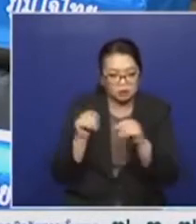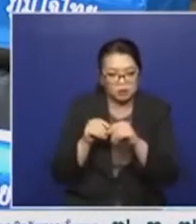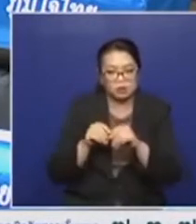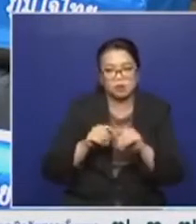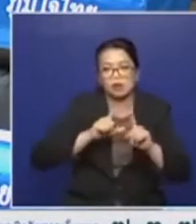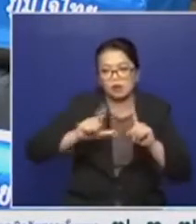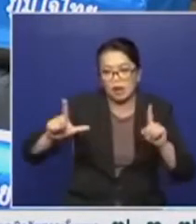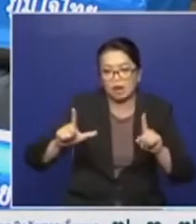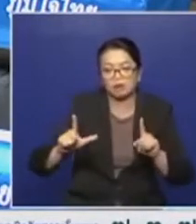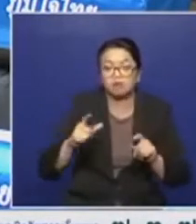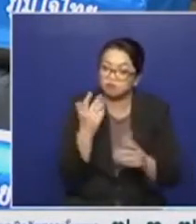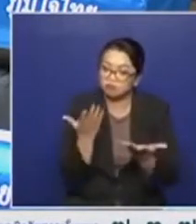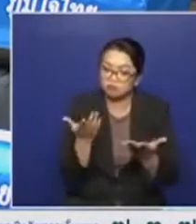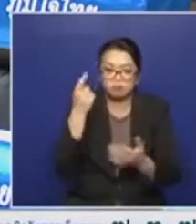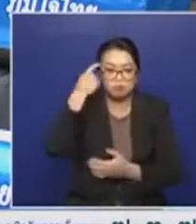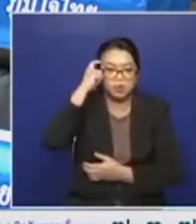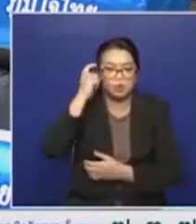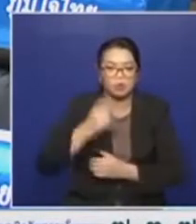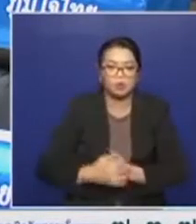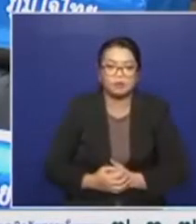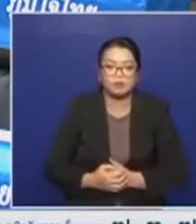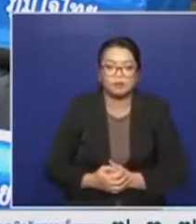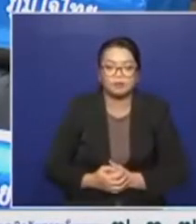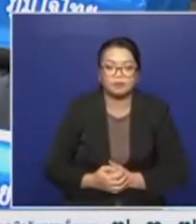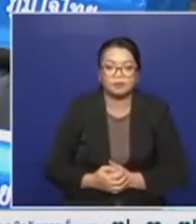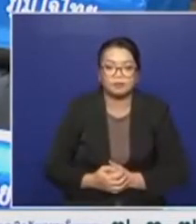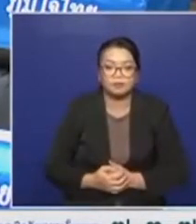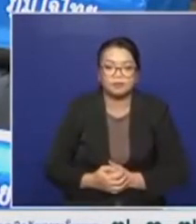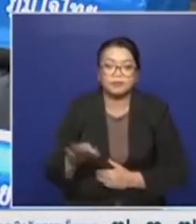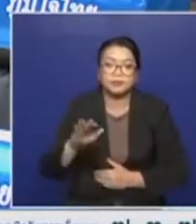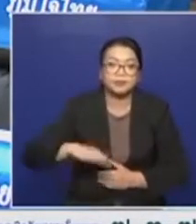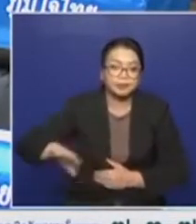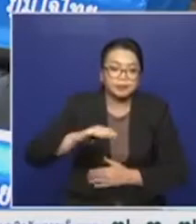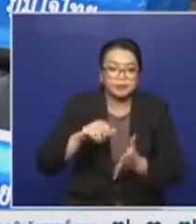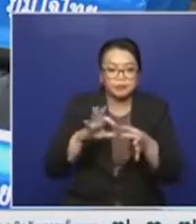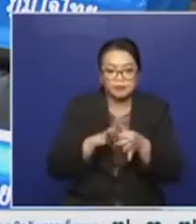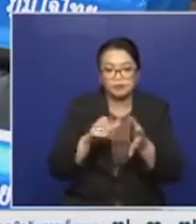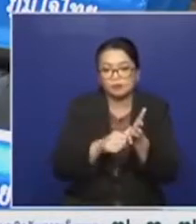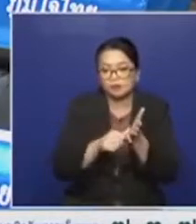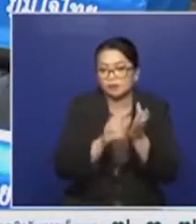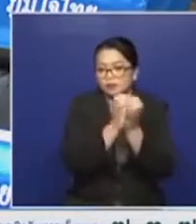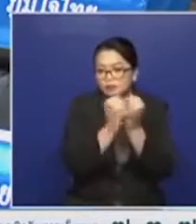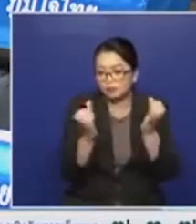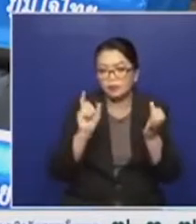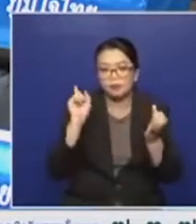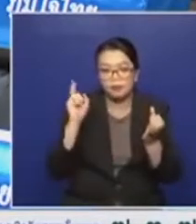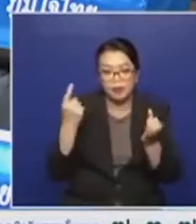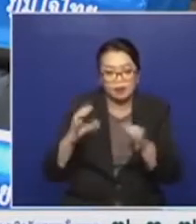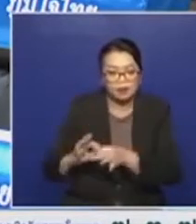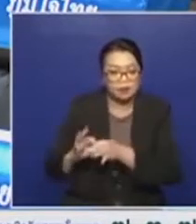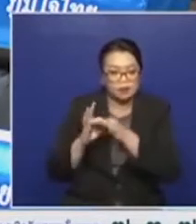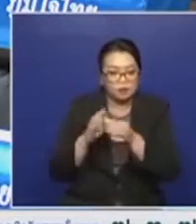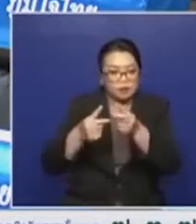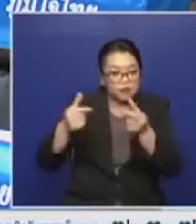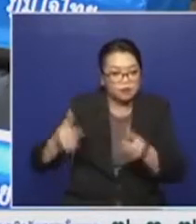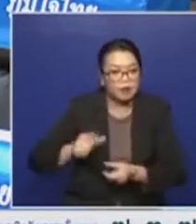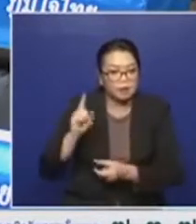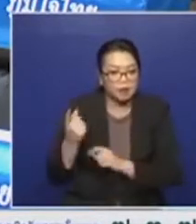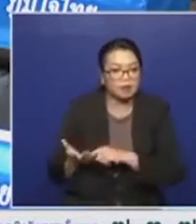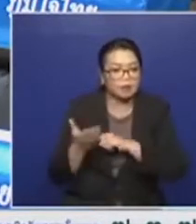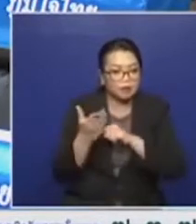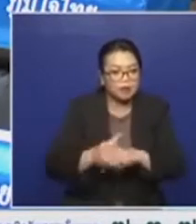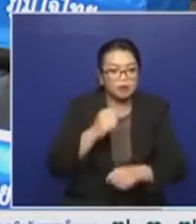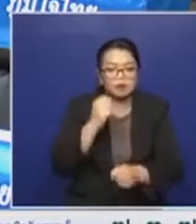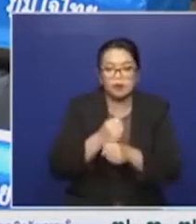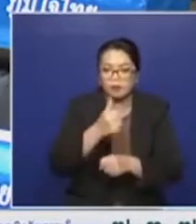ละ 10ล้านก็เป็นไปได้ไปทั่วไปครับโดยทั่วไปแล้วการแก้มูลหรือการล่างนะมึงฉบับใหม่เป็นกระบวนการที่สามารถทำได้